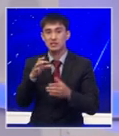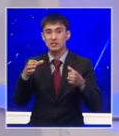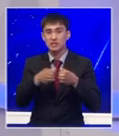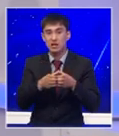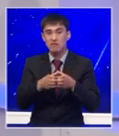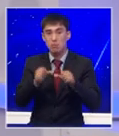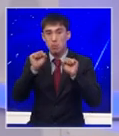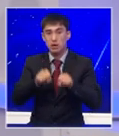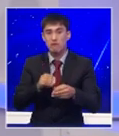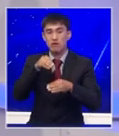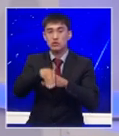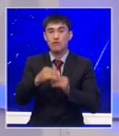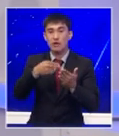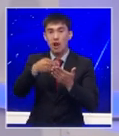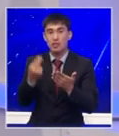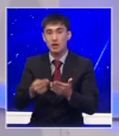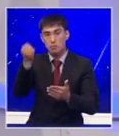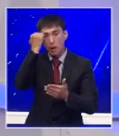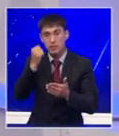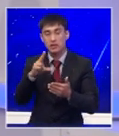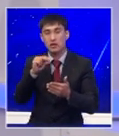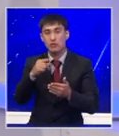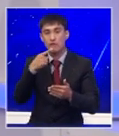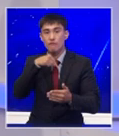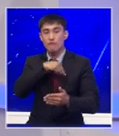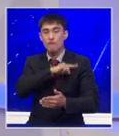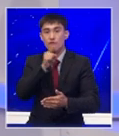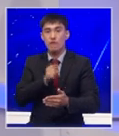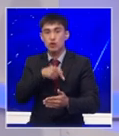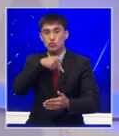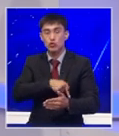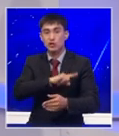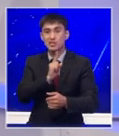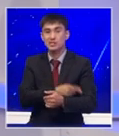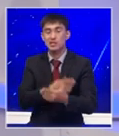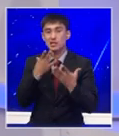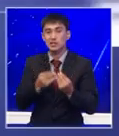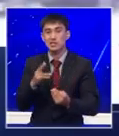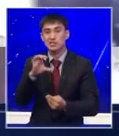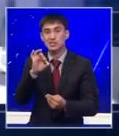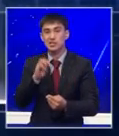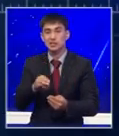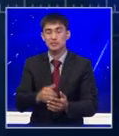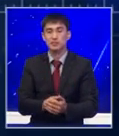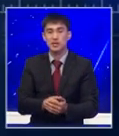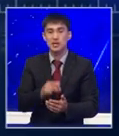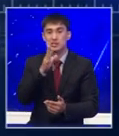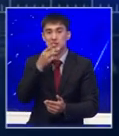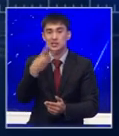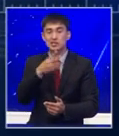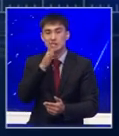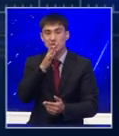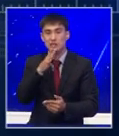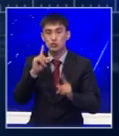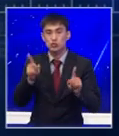состава и по праву вошло в календарь памятных дат вооруженных сил как День сержанта. За 30 лет